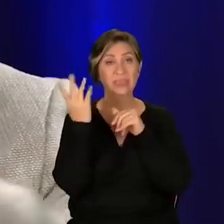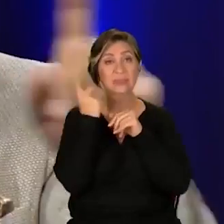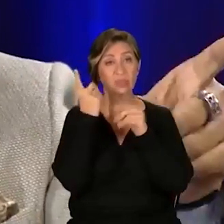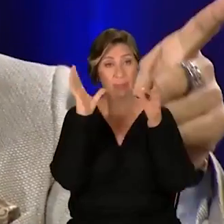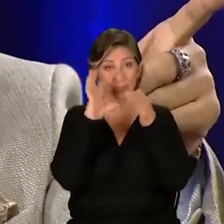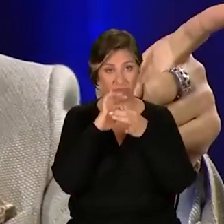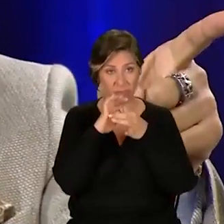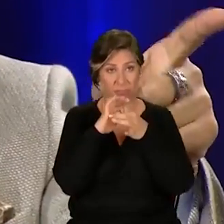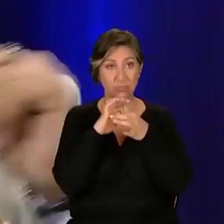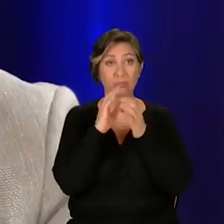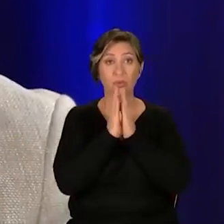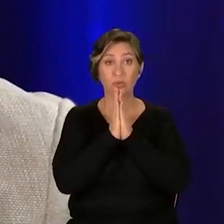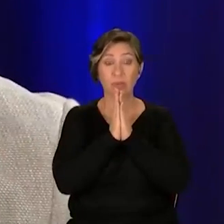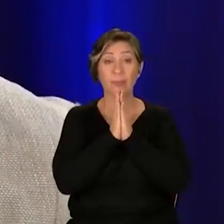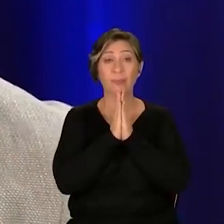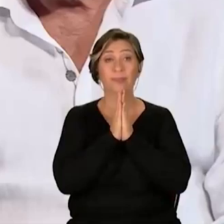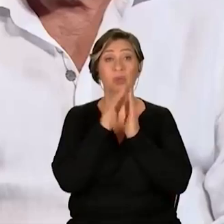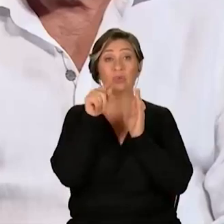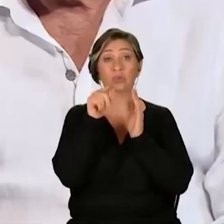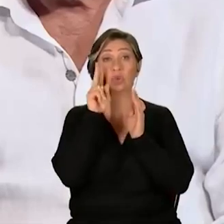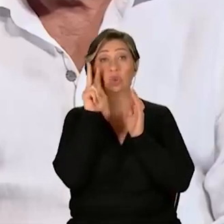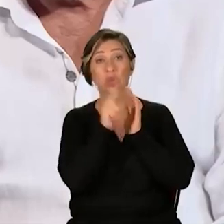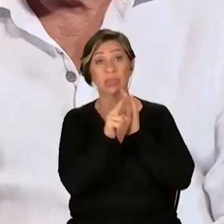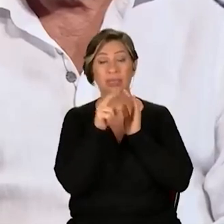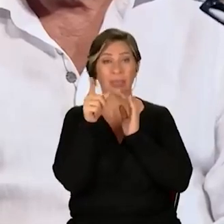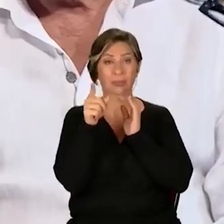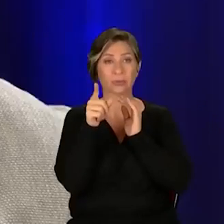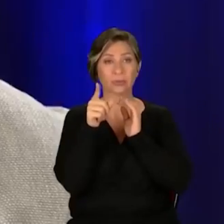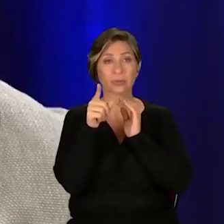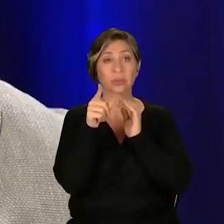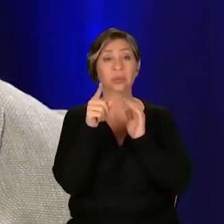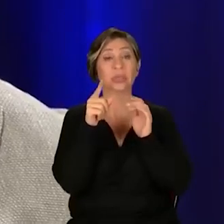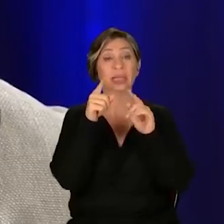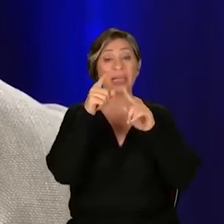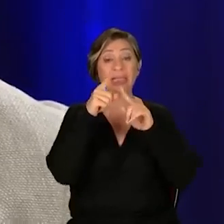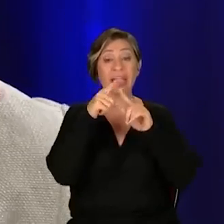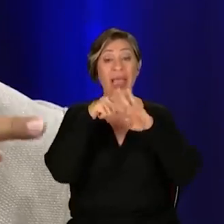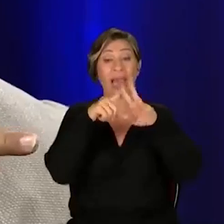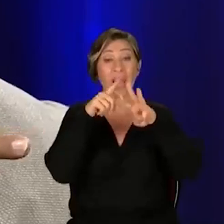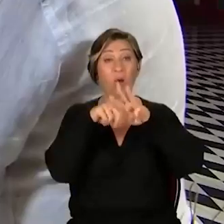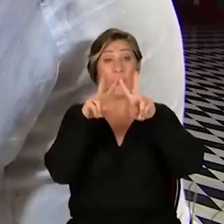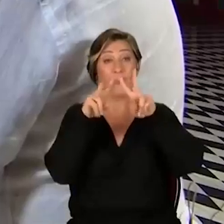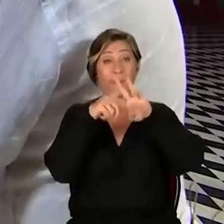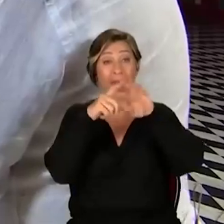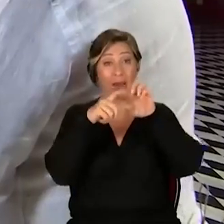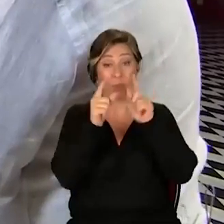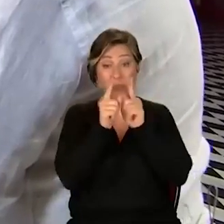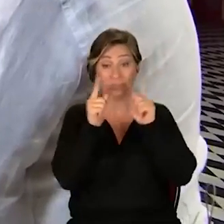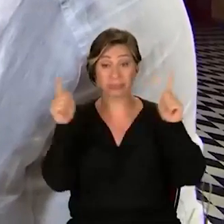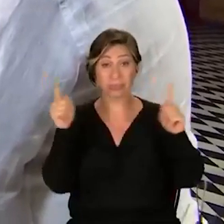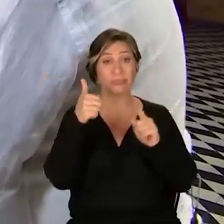iki şeye bağlayacağım. Özür dilerim. Şu an şunu gösterdiler. Bu o yüzden Nobel aldı. Telomer boyu uzayabiliyormuş.